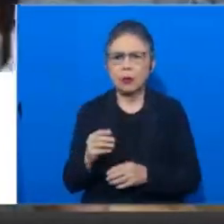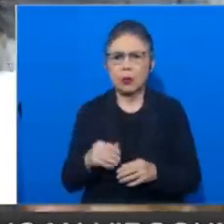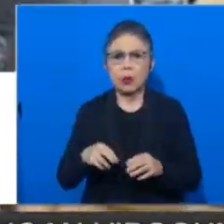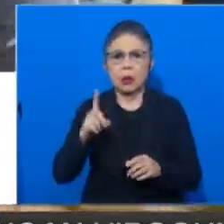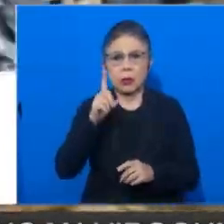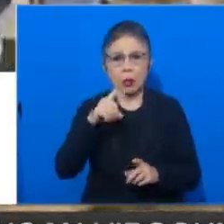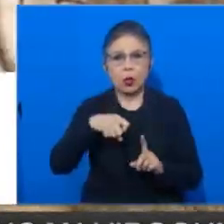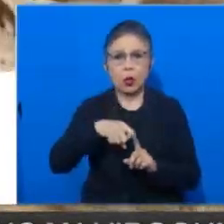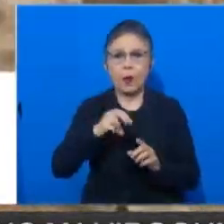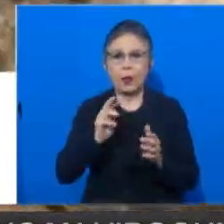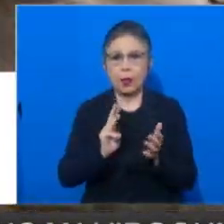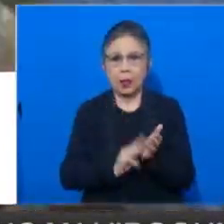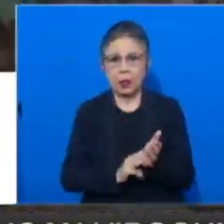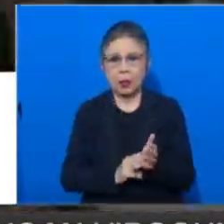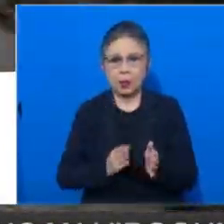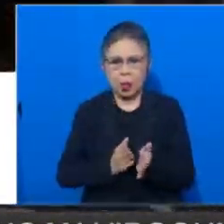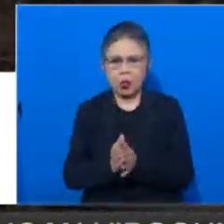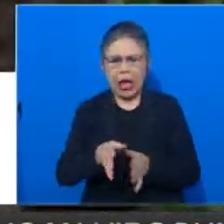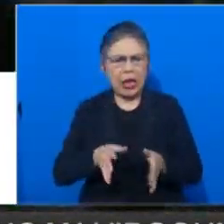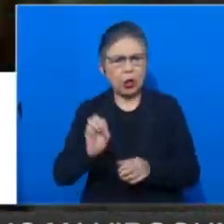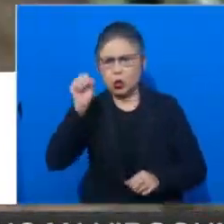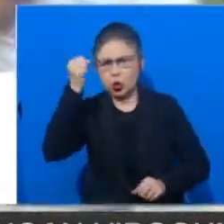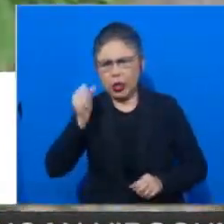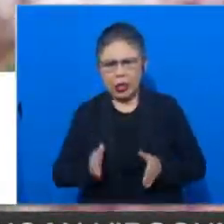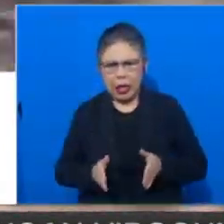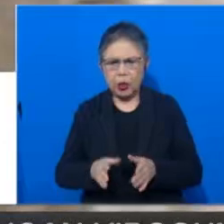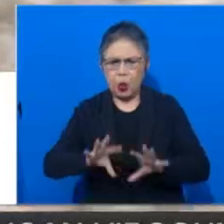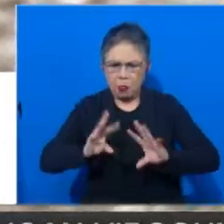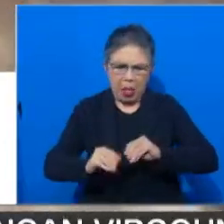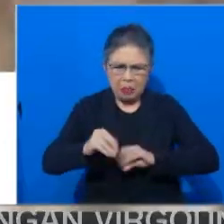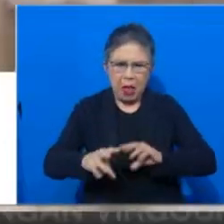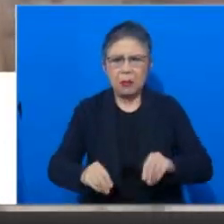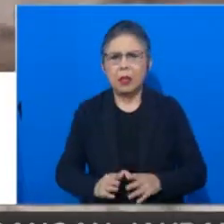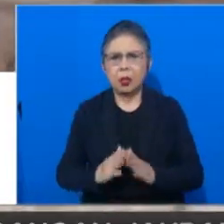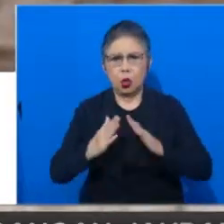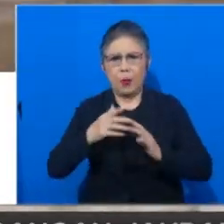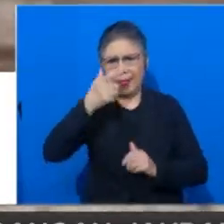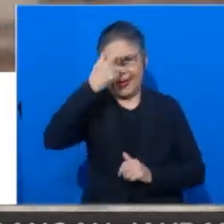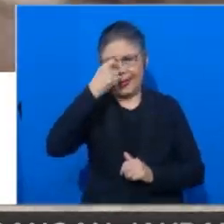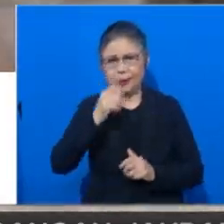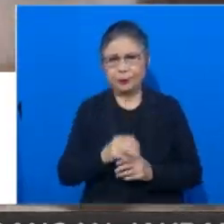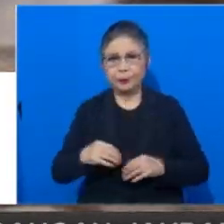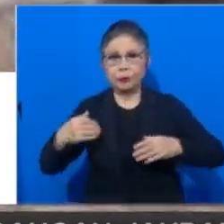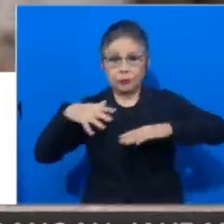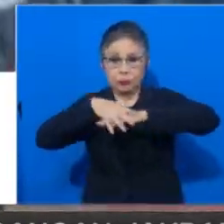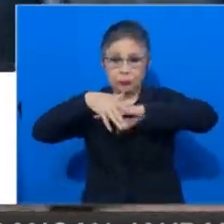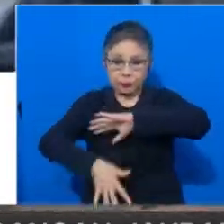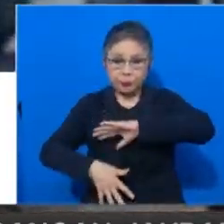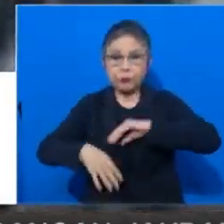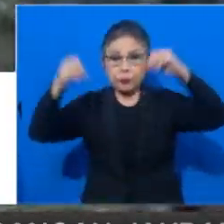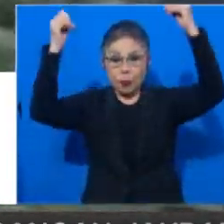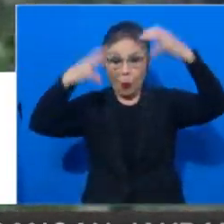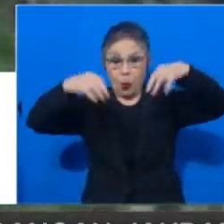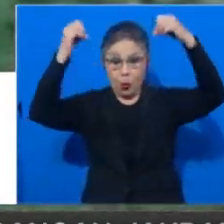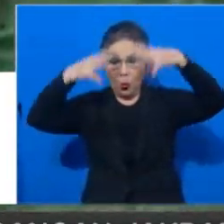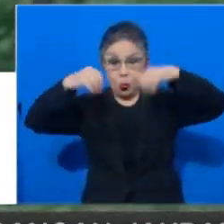perjalanan sejauh 1 km melewati medan yang sulit untuk sampai ke puskesmas. Longsor terjadi setelah hujan deras turun di Desa